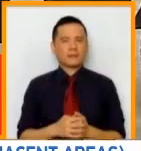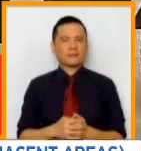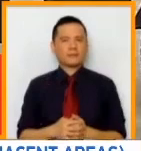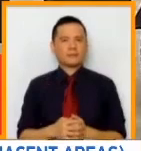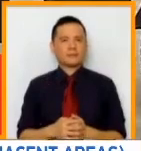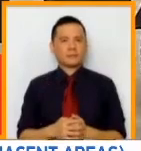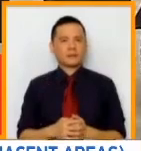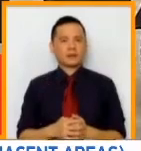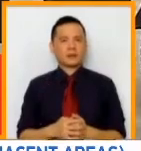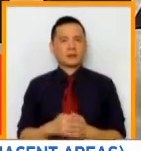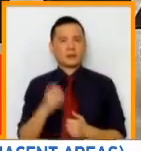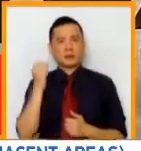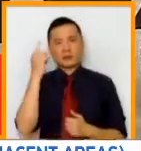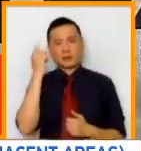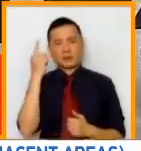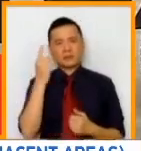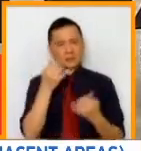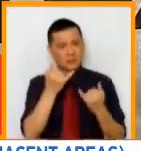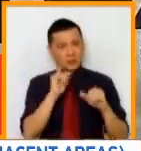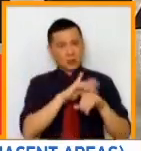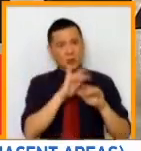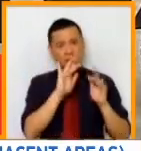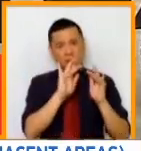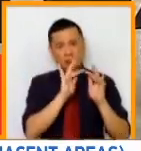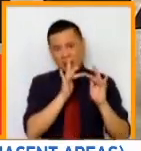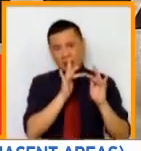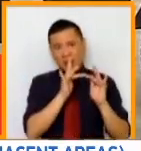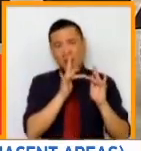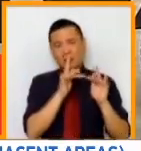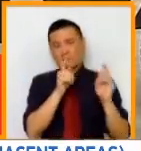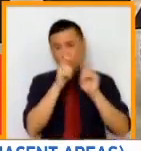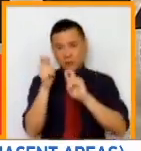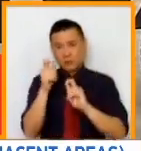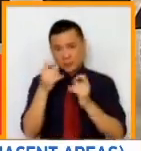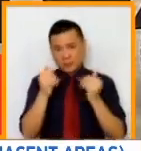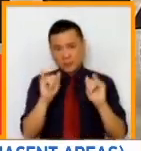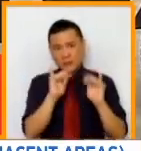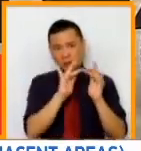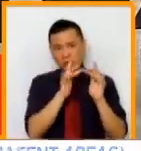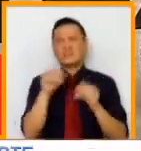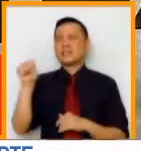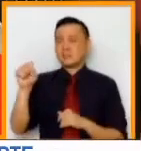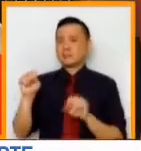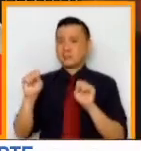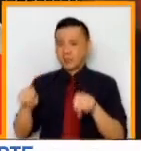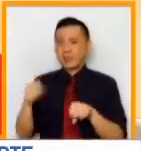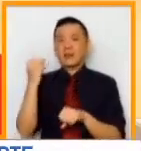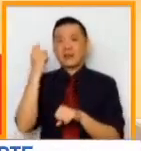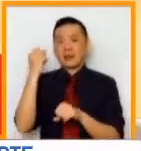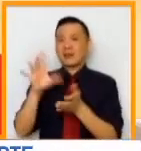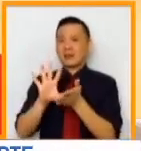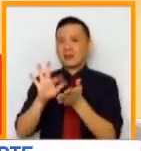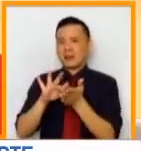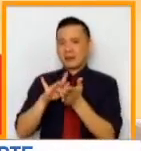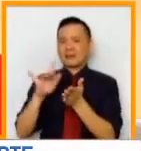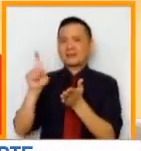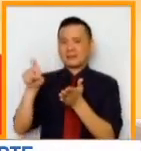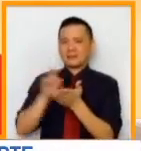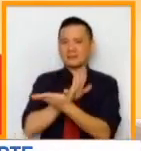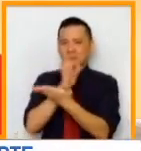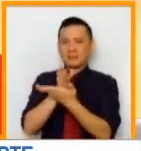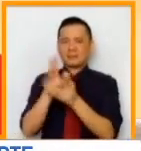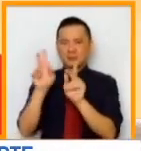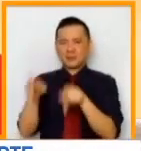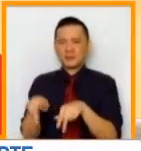online na yon? Pwedeng online po yun, basta within the same city. Okay. Eto na, October ng file ng candidacy para sa mga tatakbo